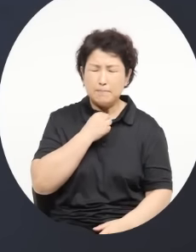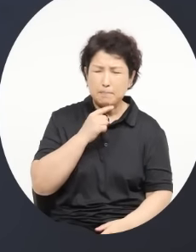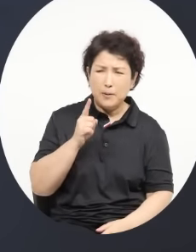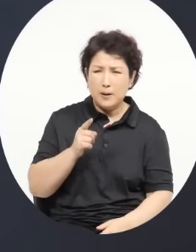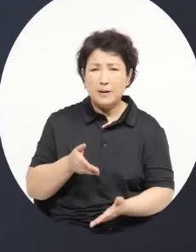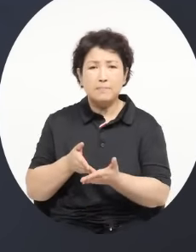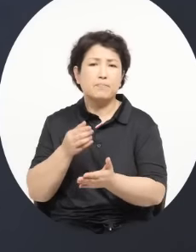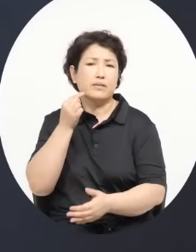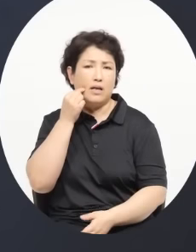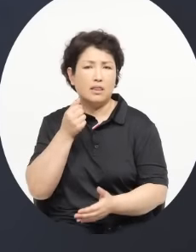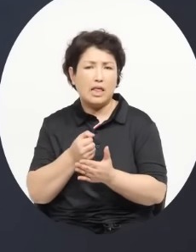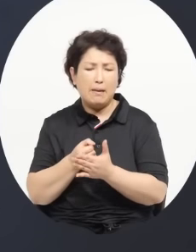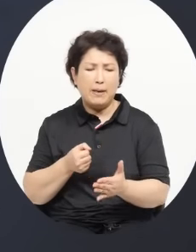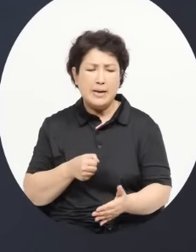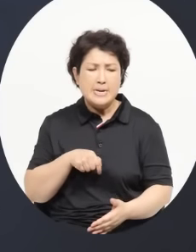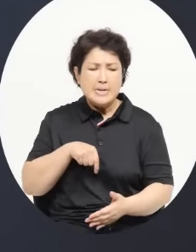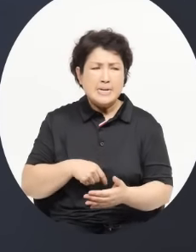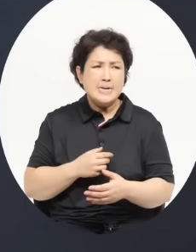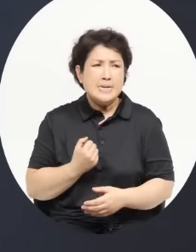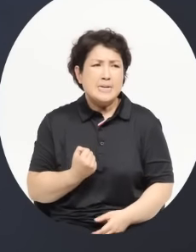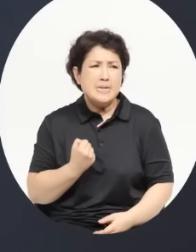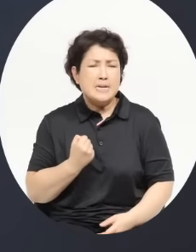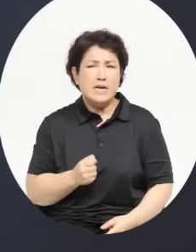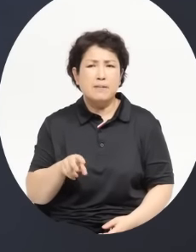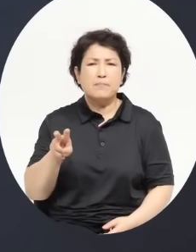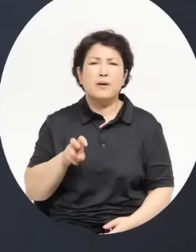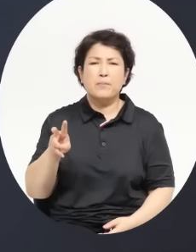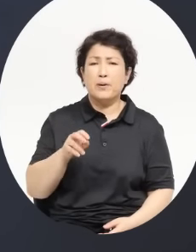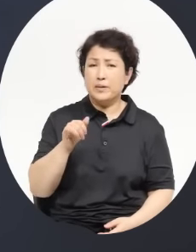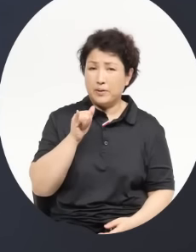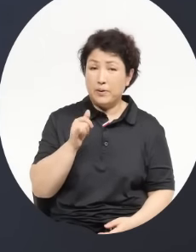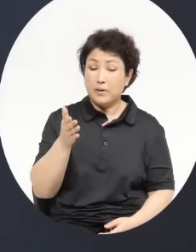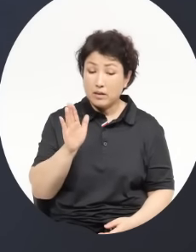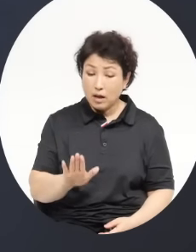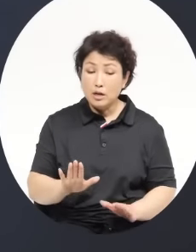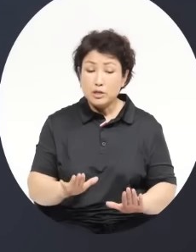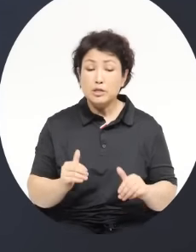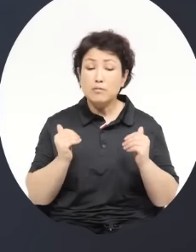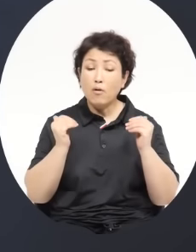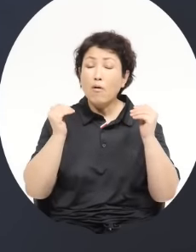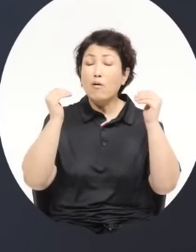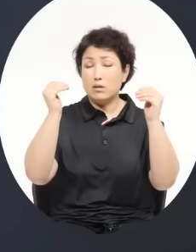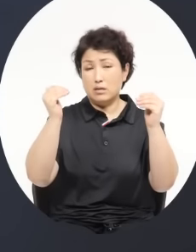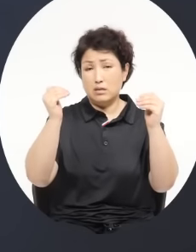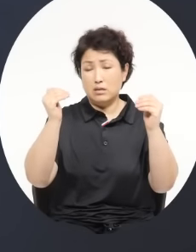됐기 때문에 내가 미워하고 원망을 했는데 이제 나이 들어 나도 어른이 돼 보니